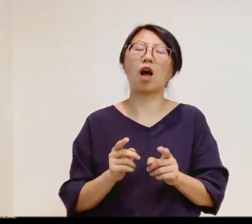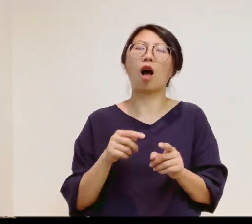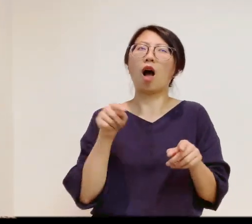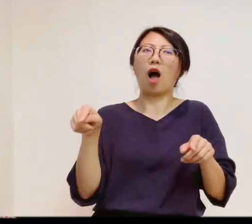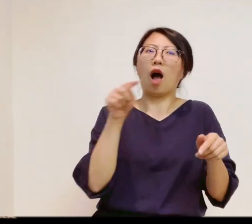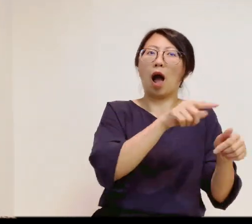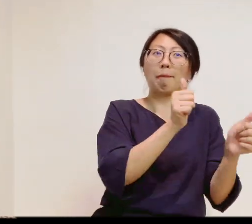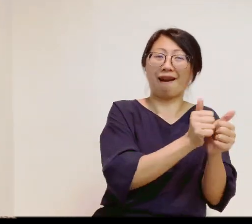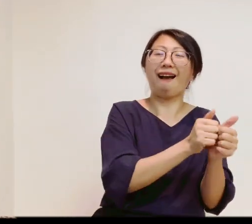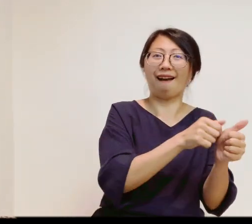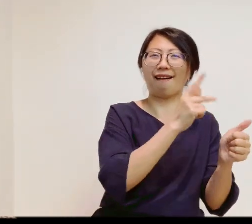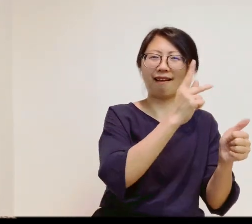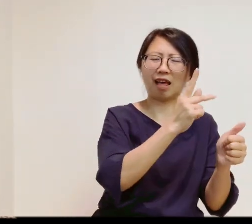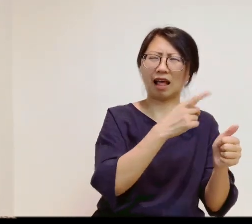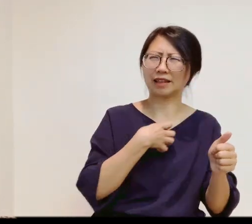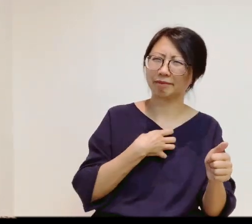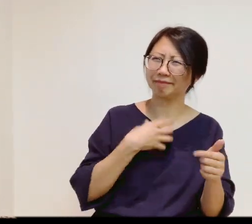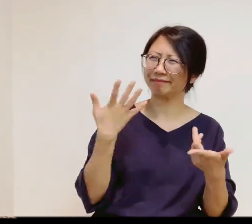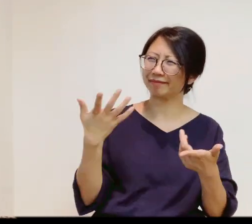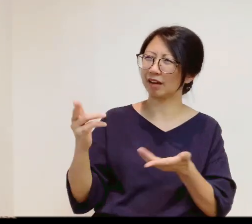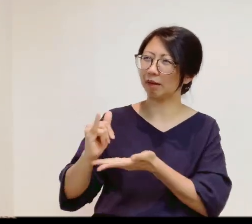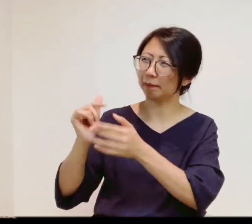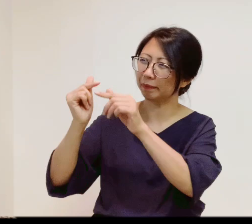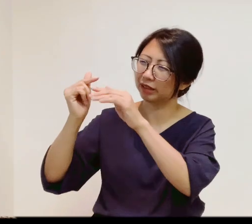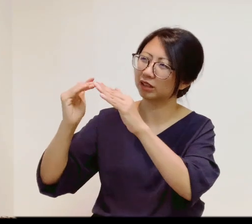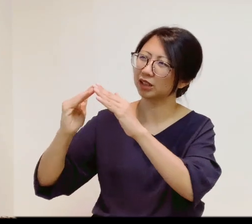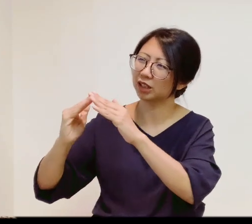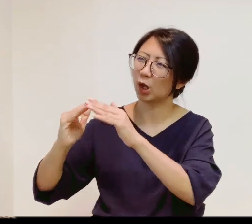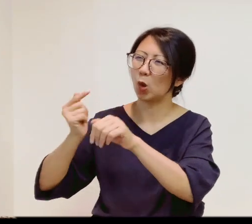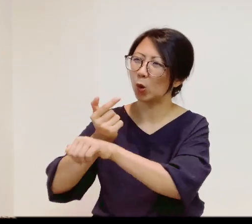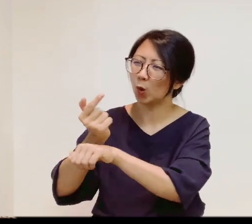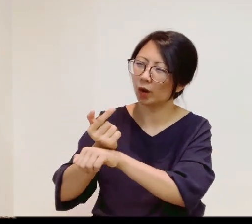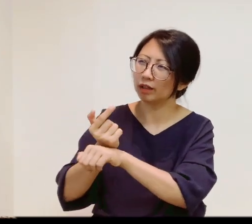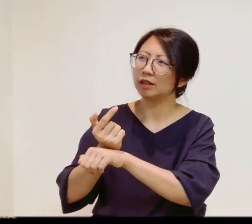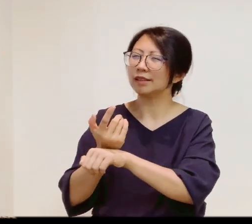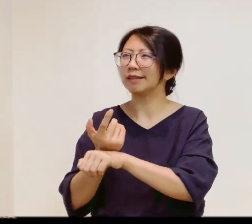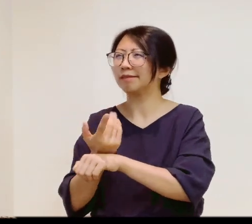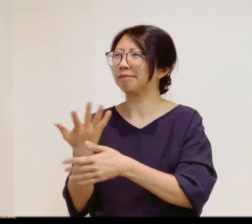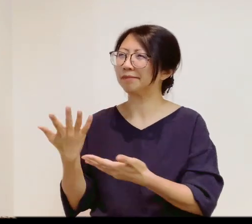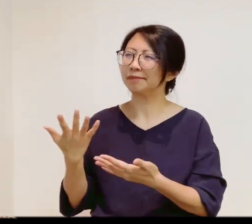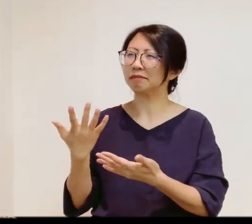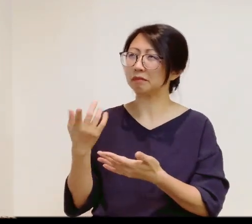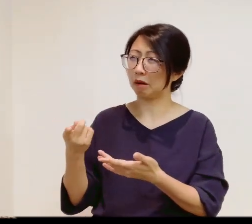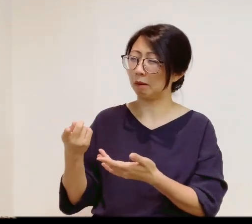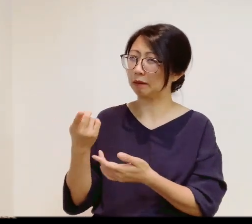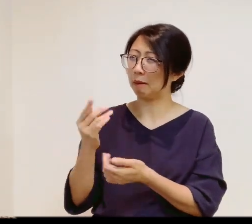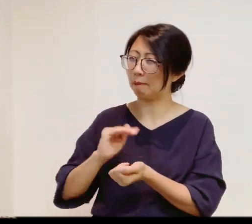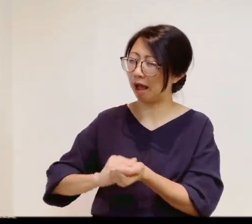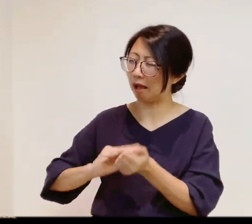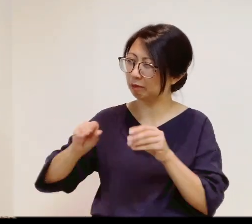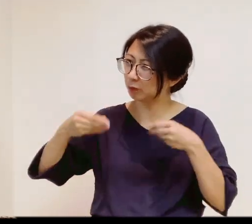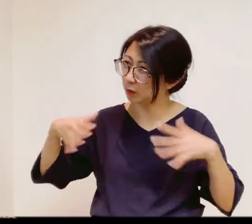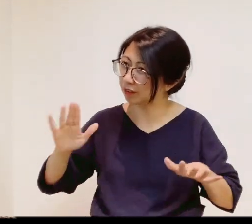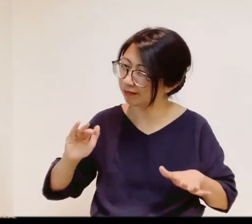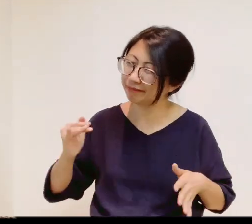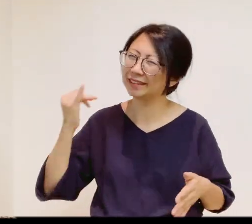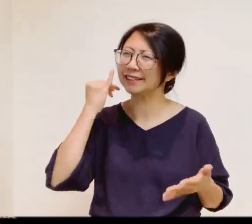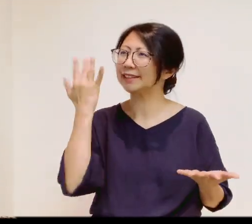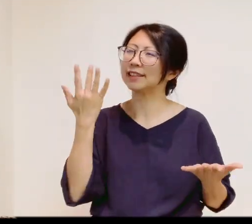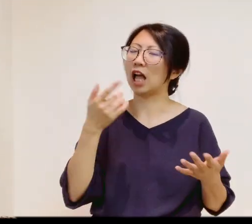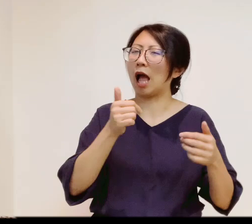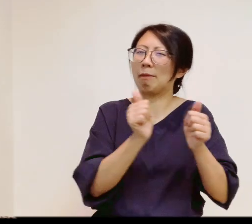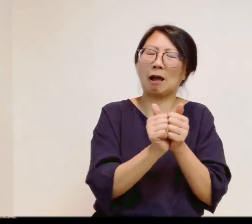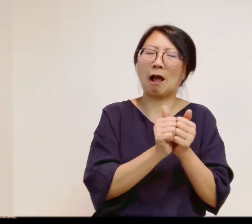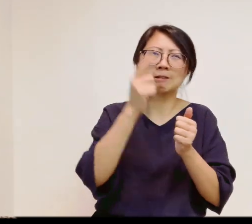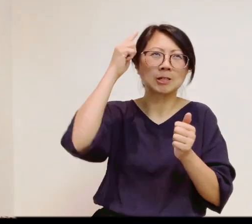喺你個頭嗰度噶啦。咁所以咧，其實佢個朋友都好擔心啊，究竟佢入咗醫院嗰度會唔會再出翻嚟咧？咁結果佢個朋友咧